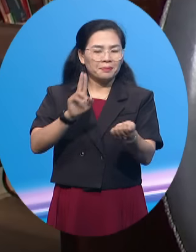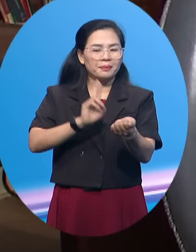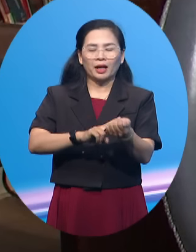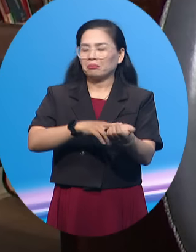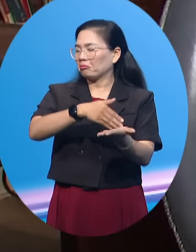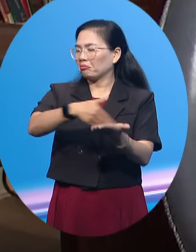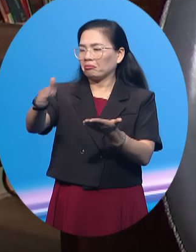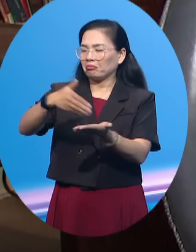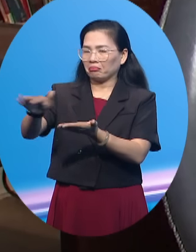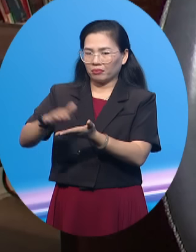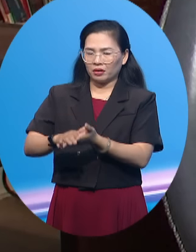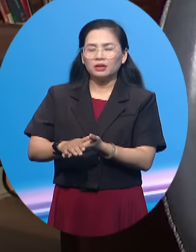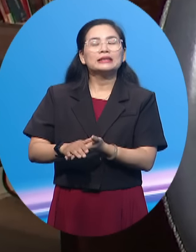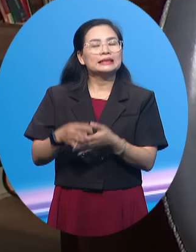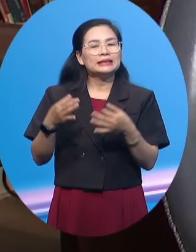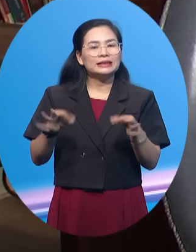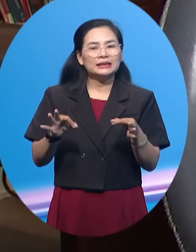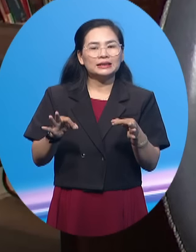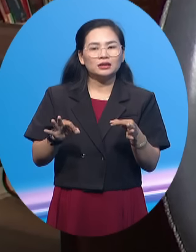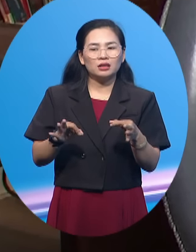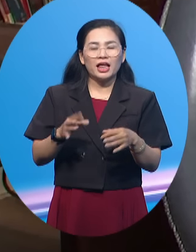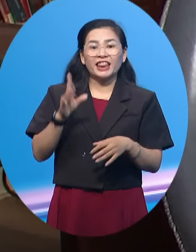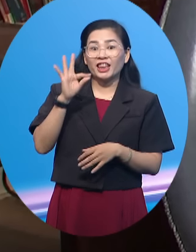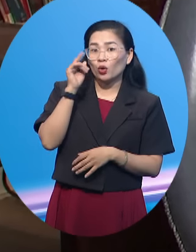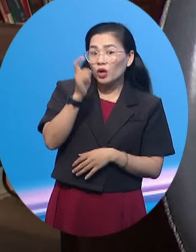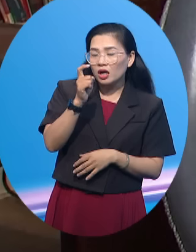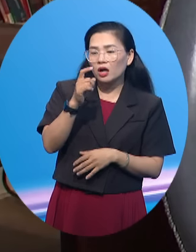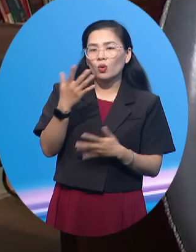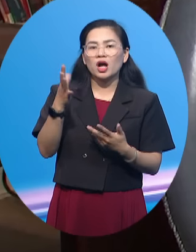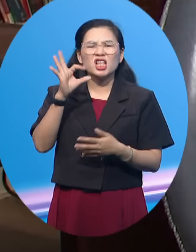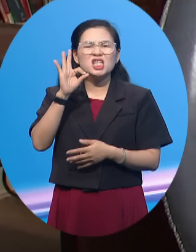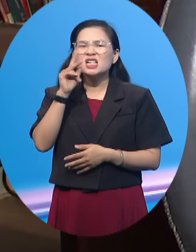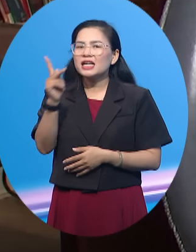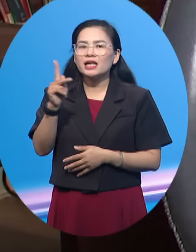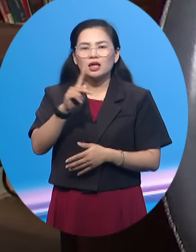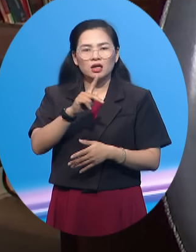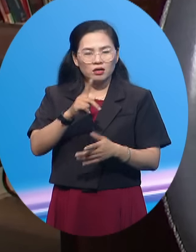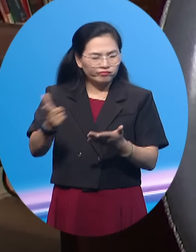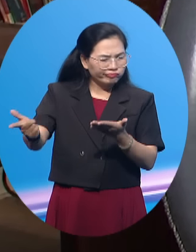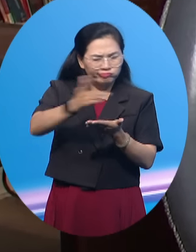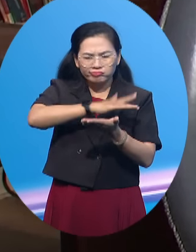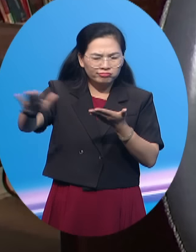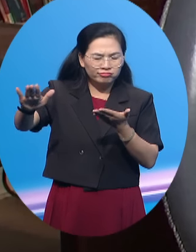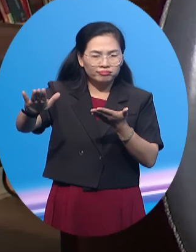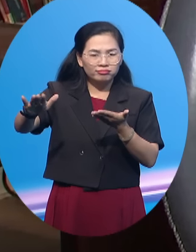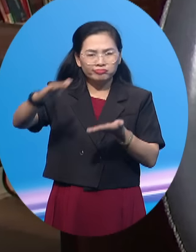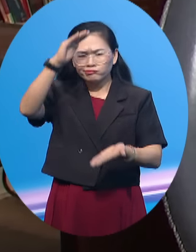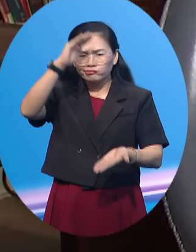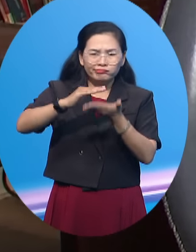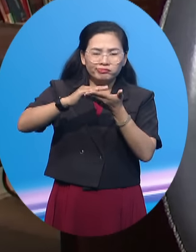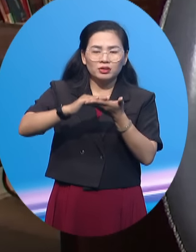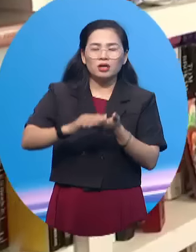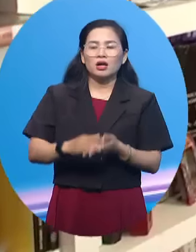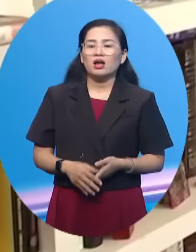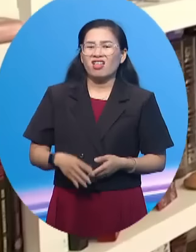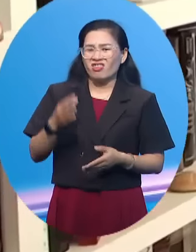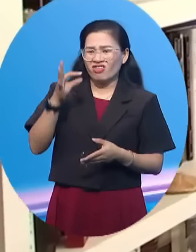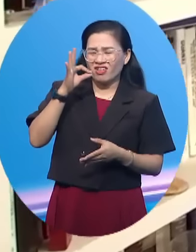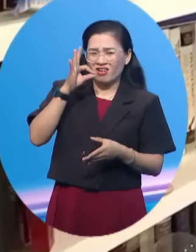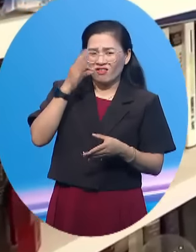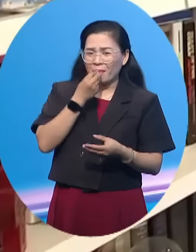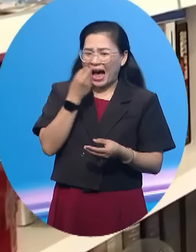mạng tính mà ông cho rằng bao gồm cả tiểu đường và tự kỷ. Ông cũng chú trọng việc giảm hóa chất trong thực phẩm.